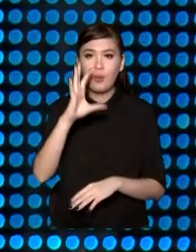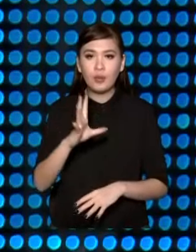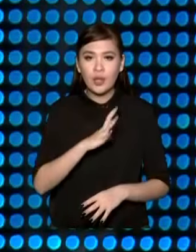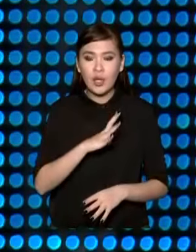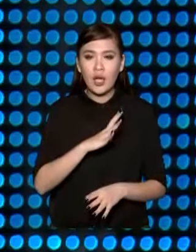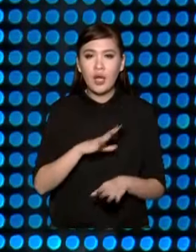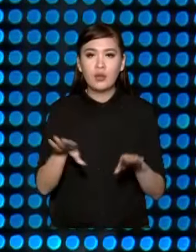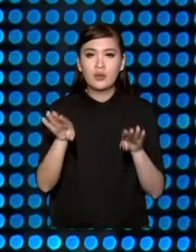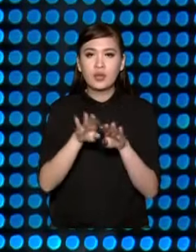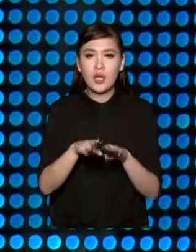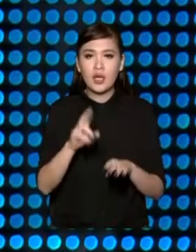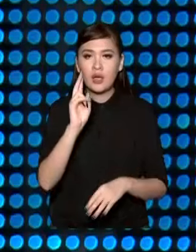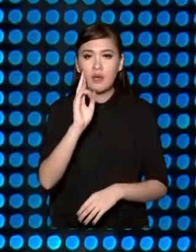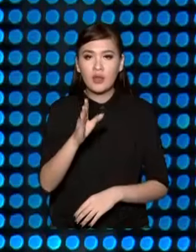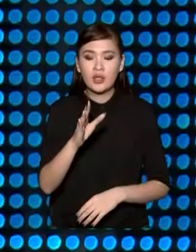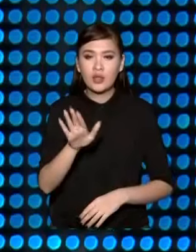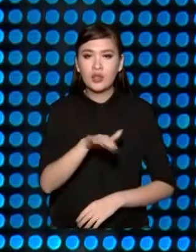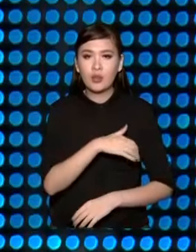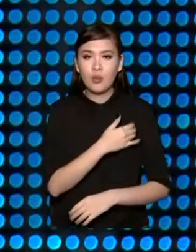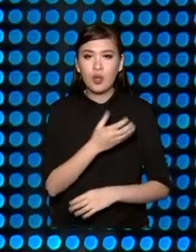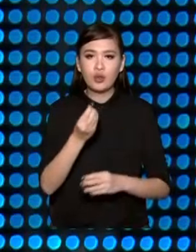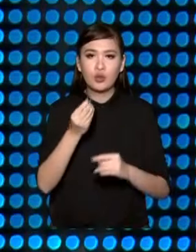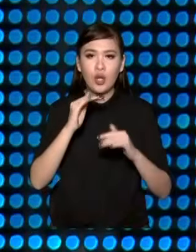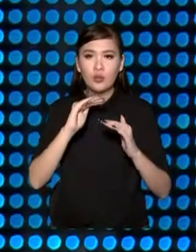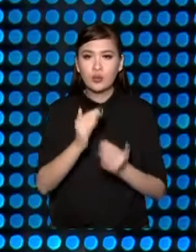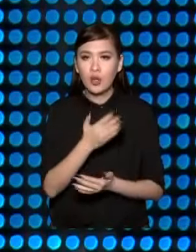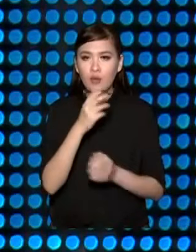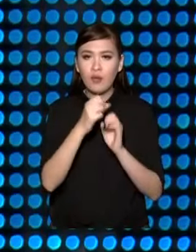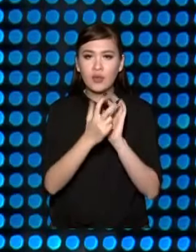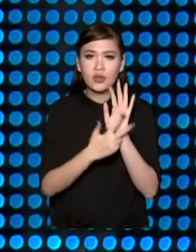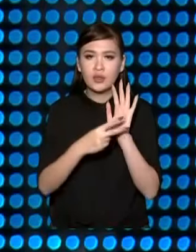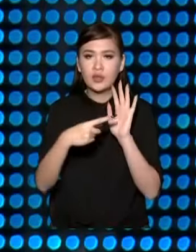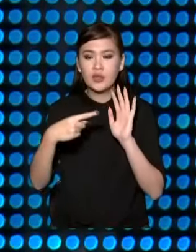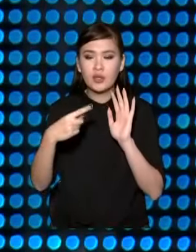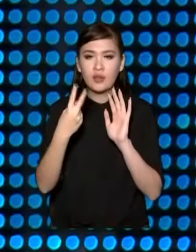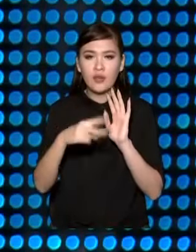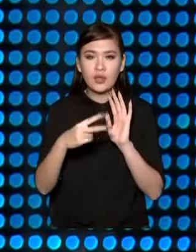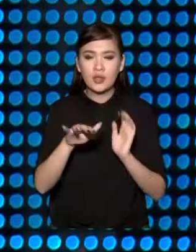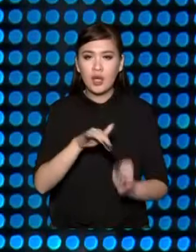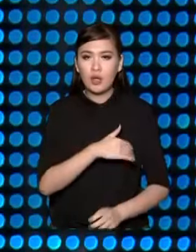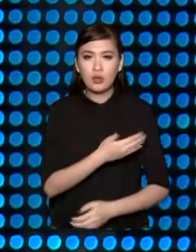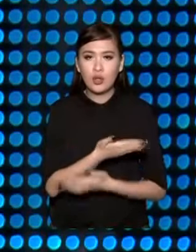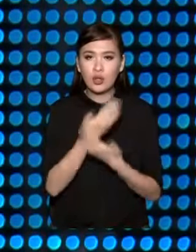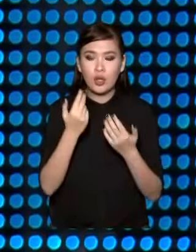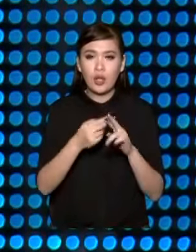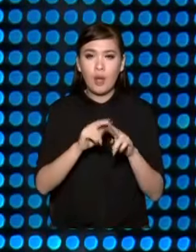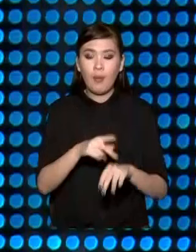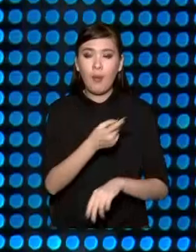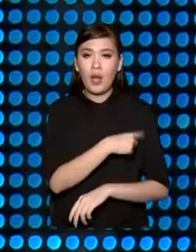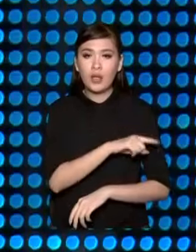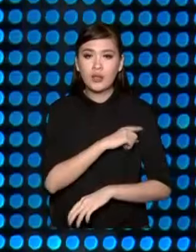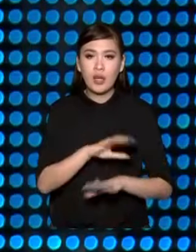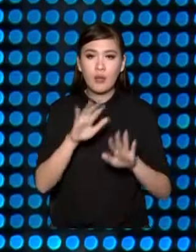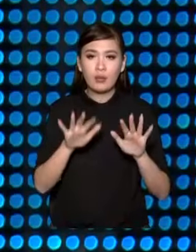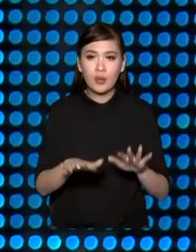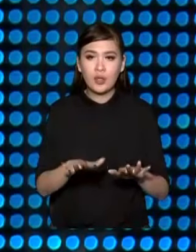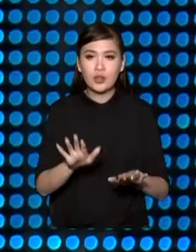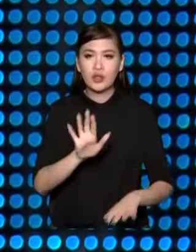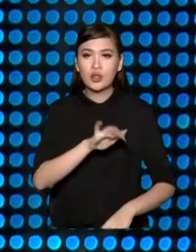стабильная. В квартирах столбики термометров не опускаются ниже 18-20 градусов. В больницах и других социальных